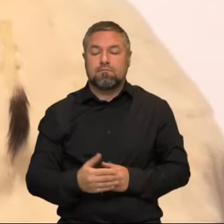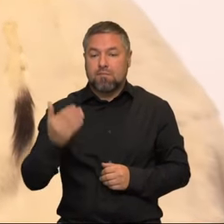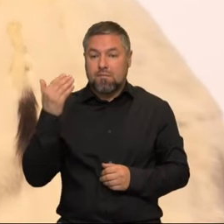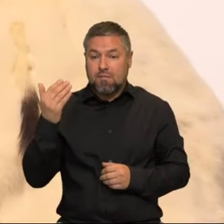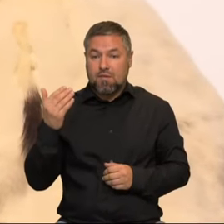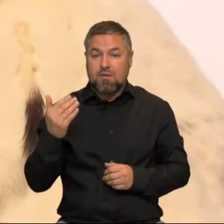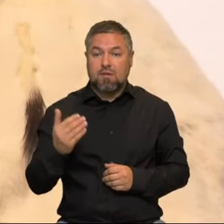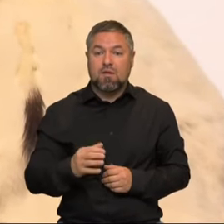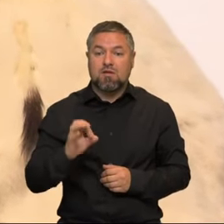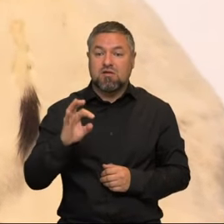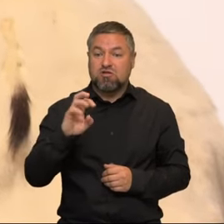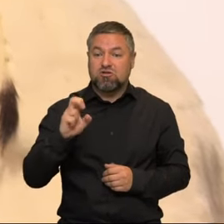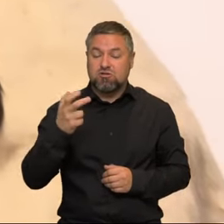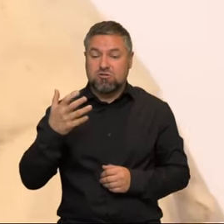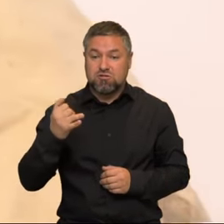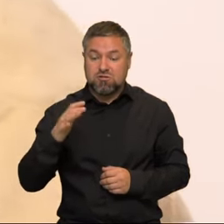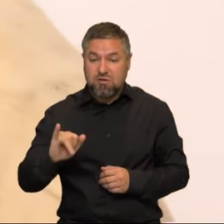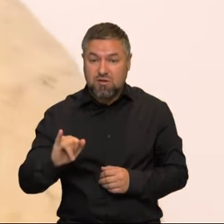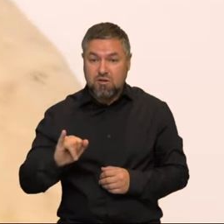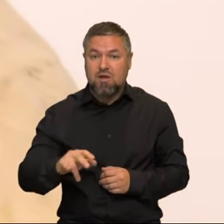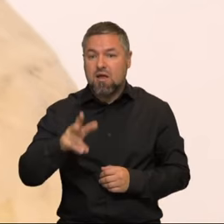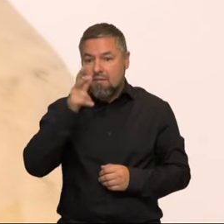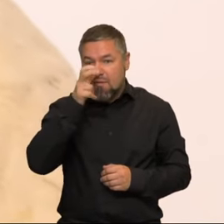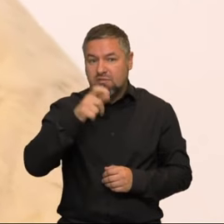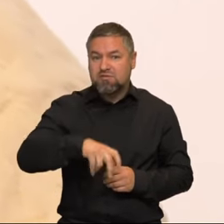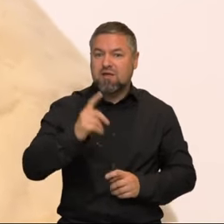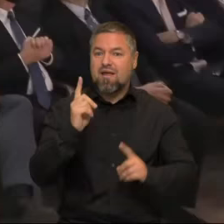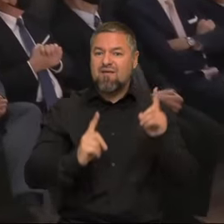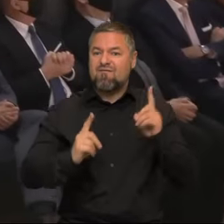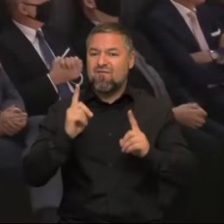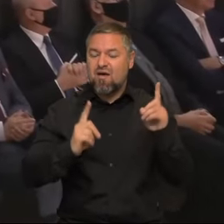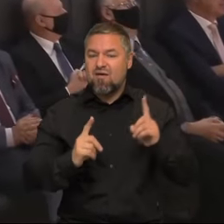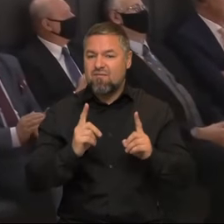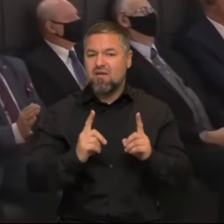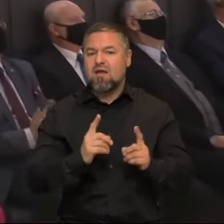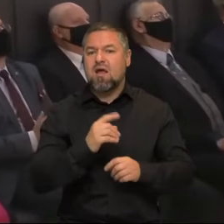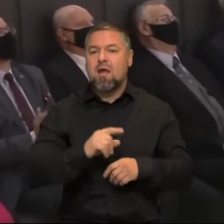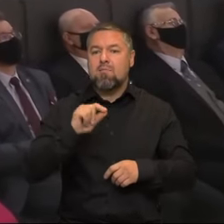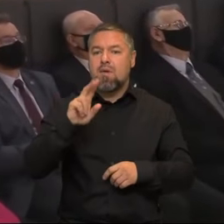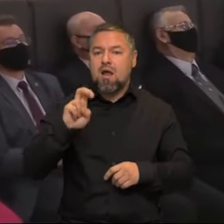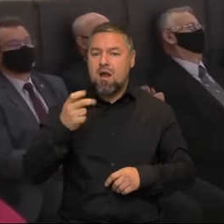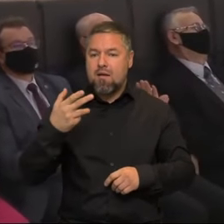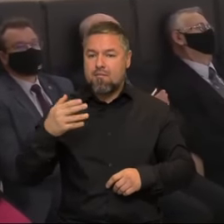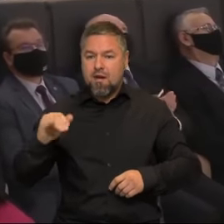Witam pana Andrzeja Styczyńskiego, prezesa zarządu Paweńskiej Fabryki Narzędzi Pafana.